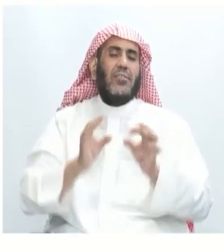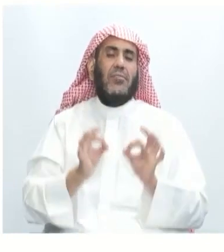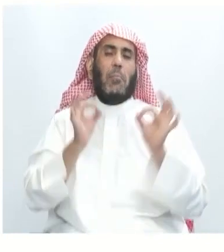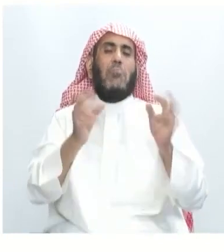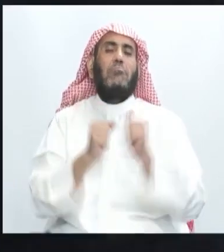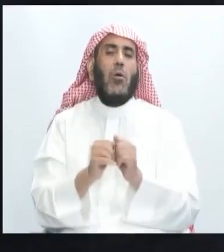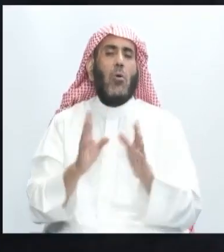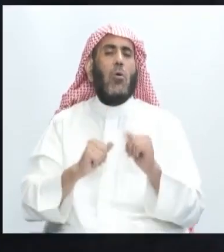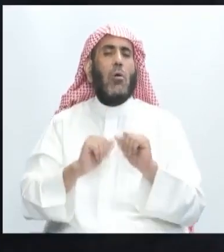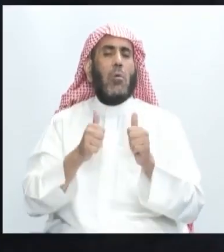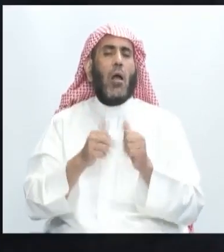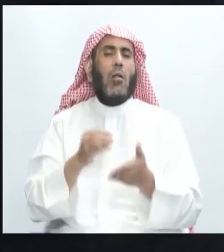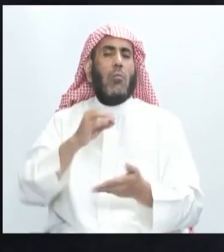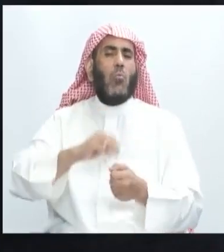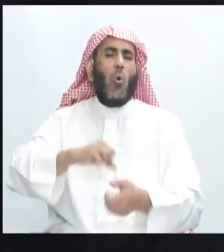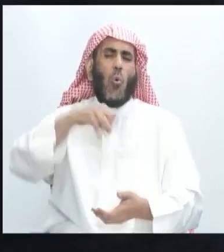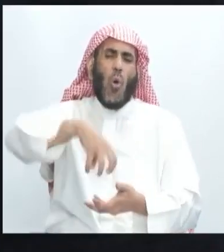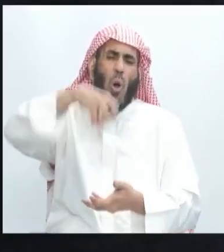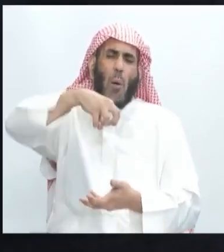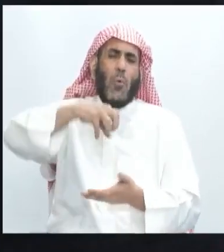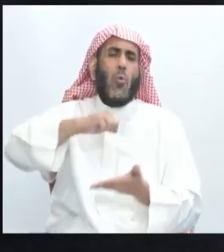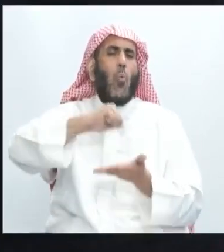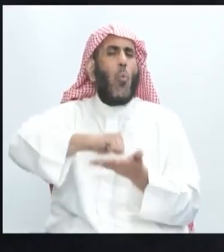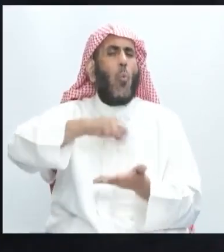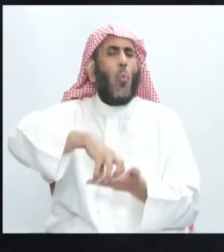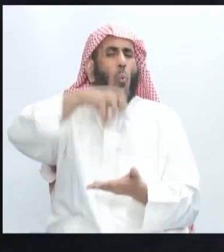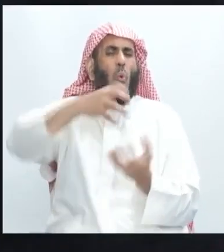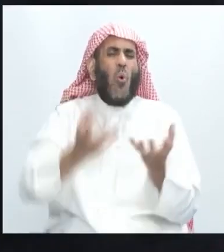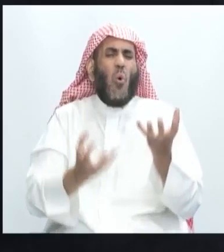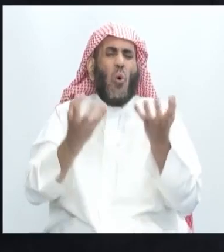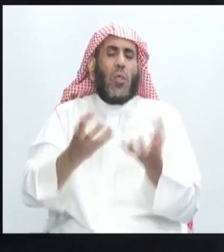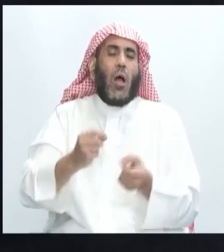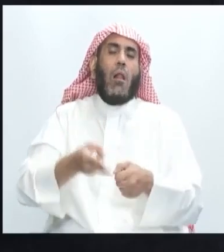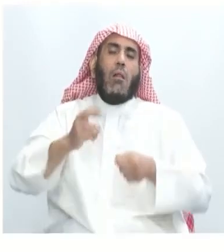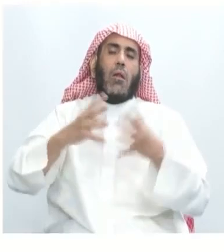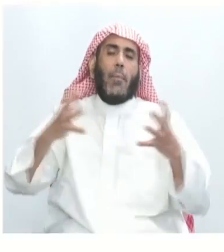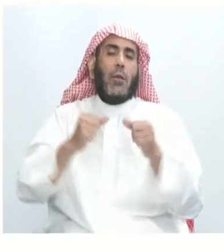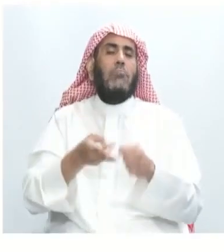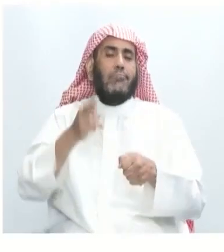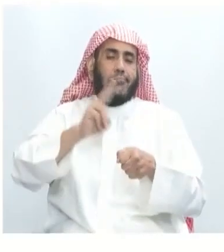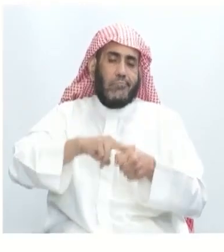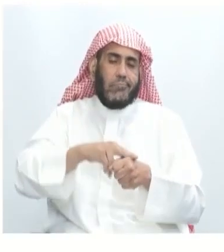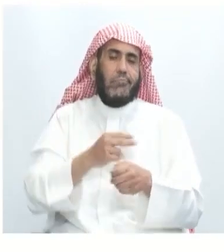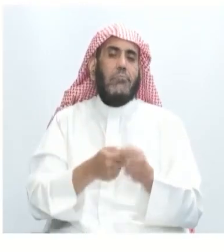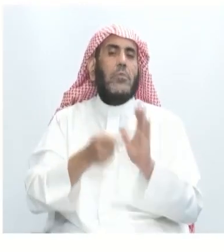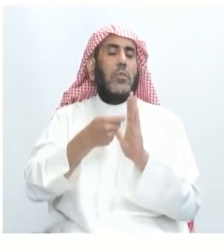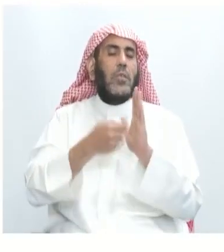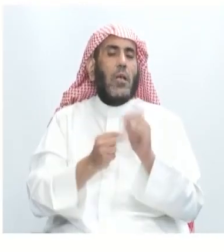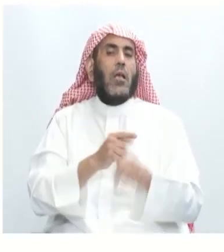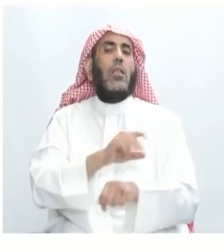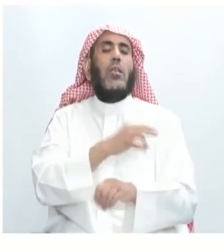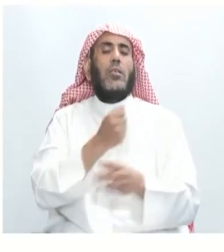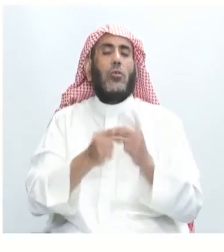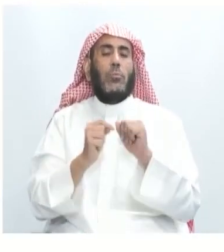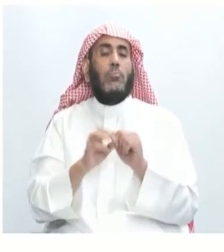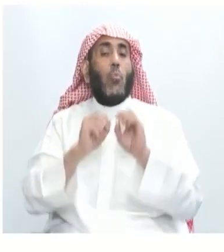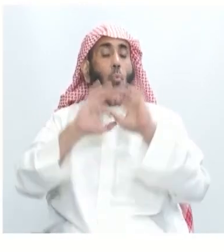طبيعي وبامكانه ايضا ان يحمل اثقالا كبيره هنا في طريقه الصياغه واعاده الصياغه هذه التجربه هنا